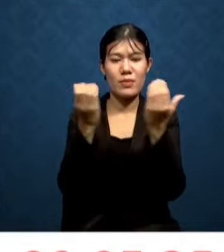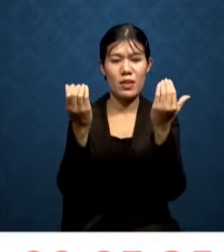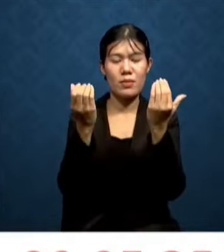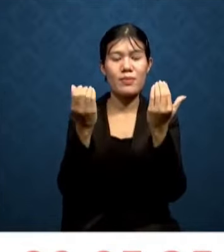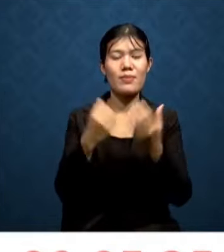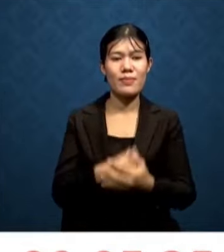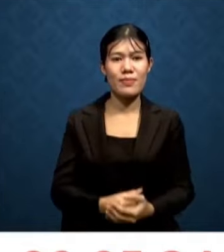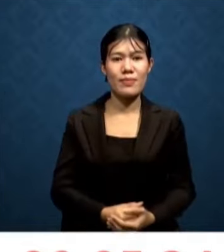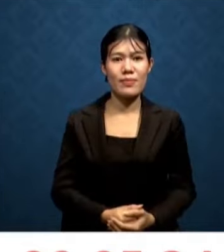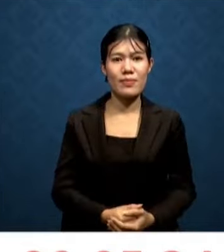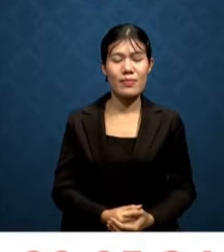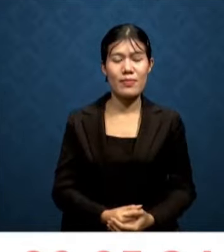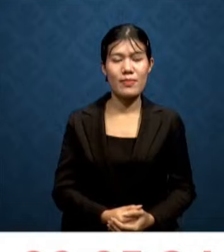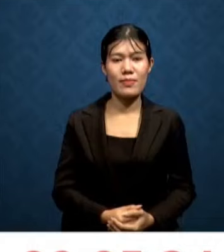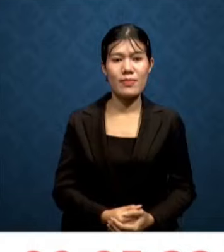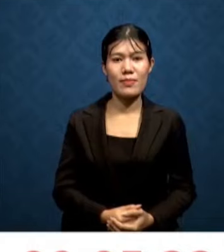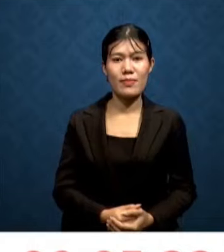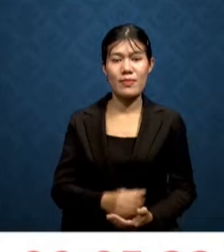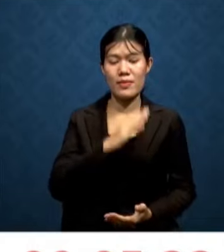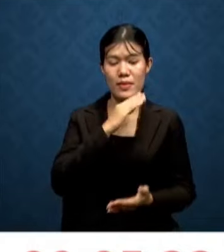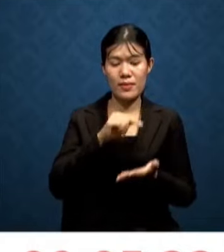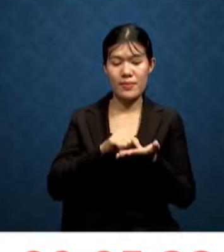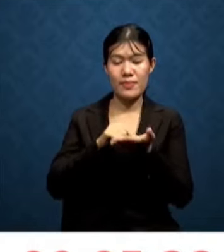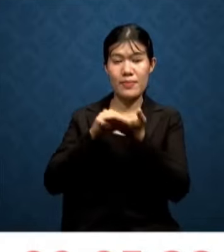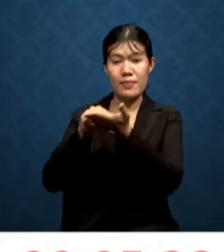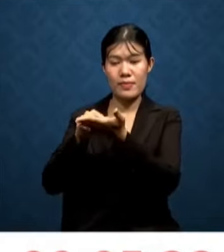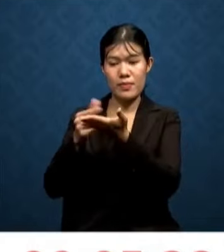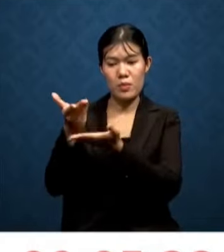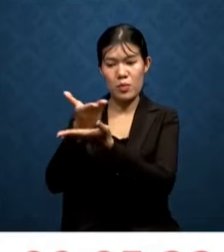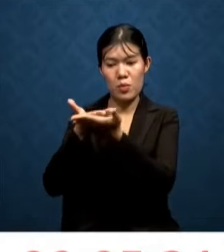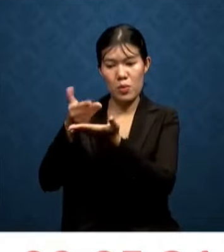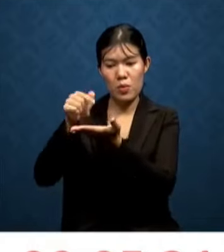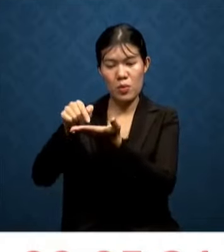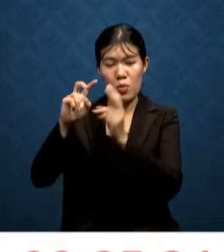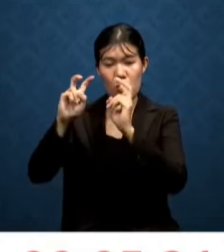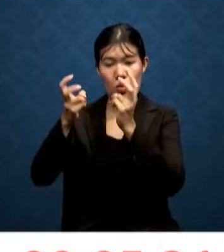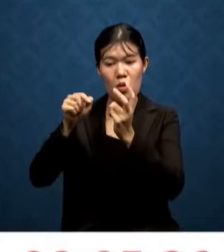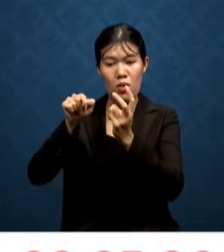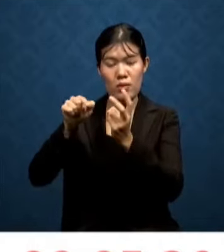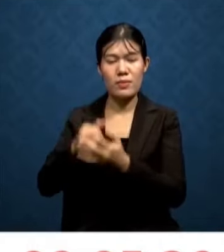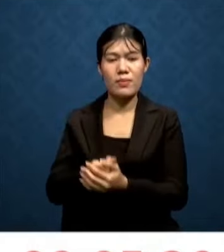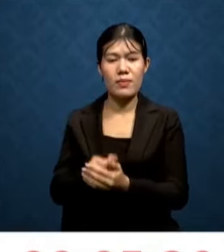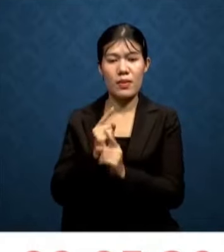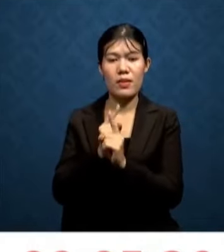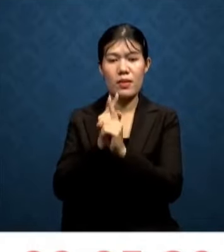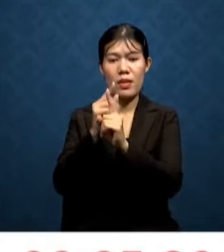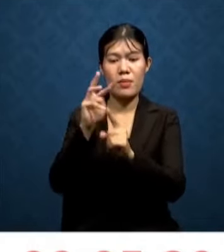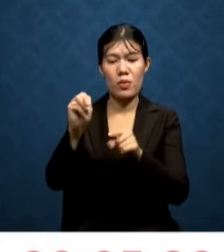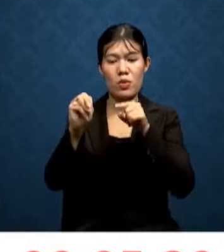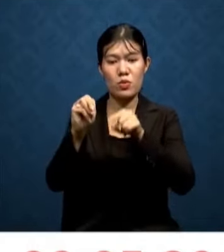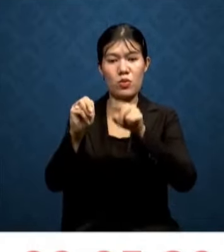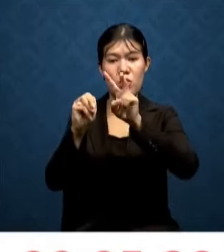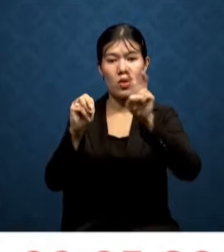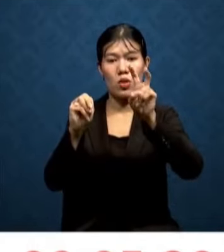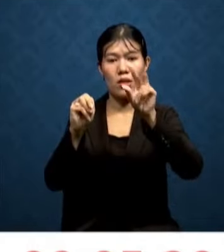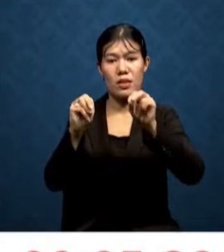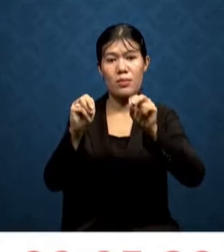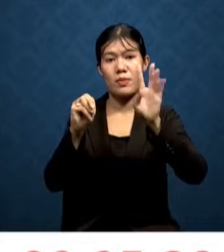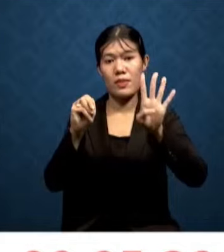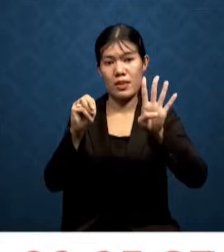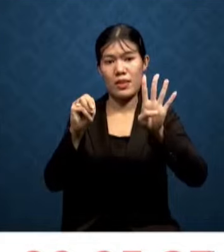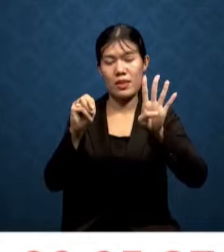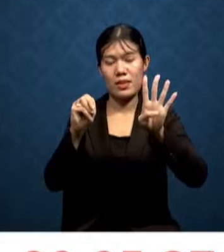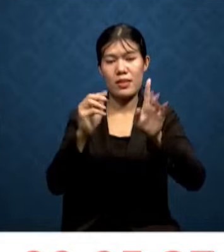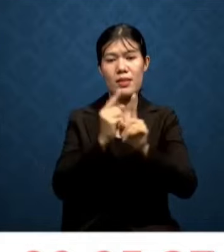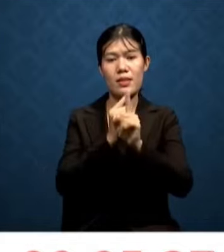จะเสนอเรื่องนี้หรือไต่สวนเรื่องนี้นะครับตามมาตรา234กฎหมายรัฐธรรมนูญครับ